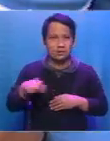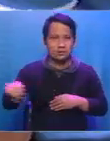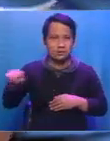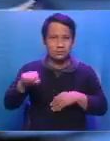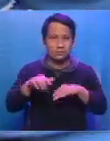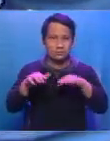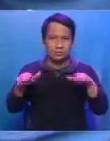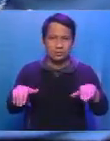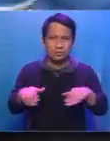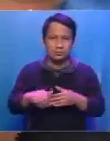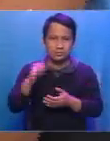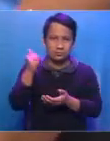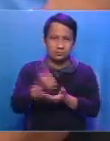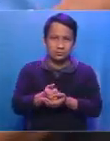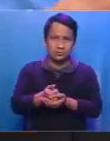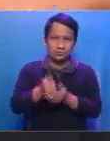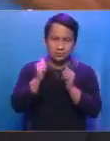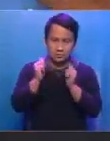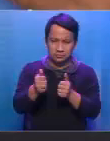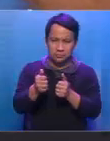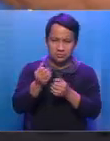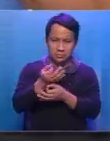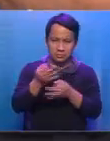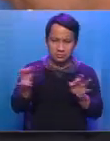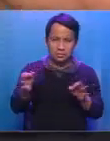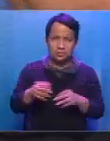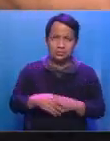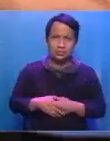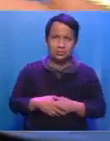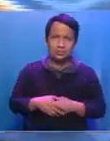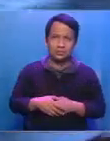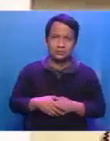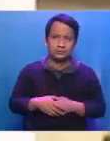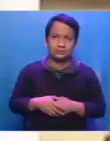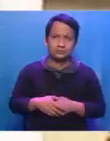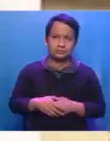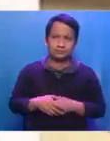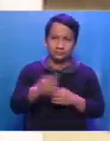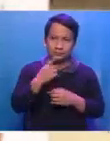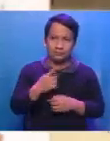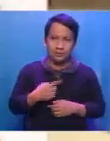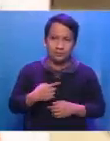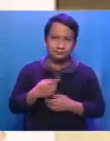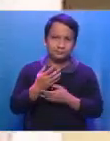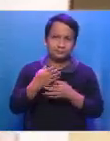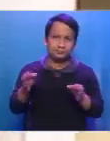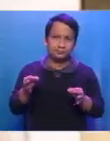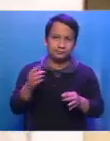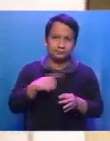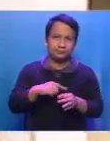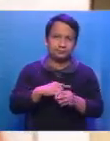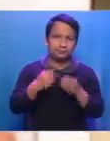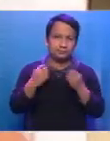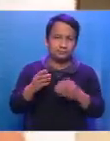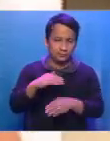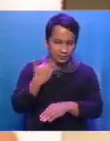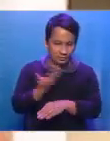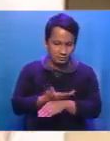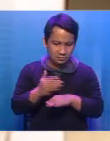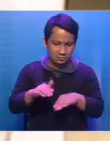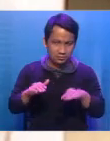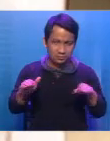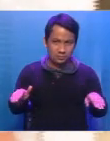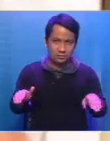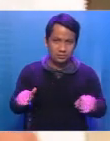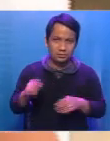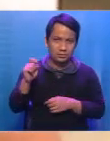bata. Approved naman sa mga residente ang libreng kubeta. Malaking bagay po sa akin. Nakatulad ko, maraming anak na maliit,